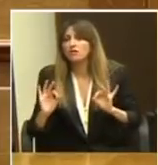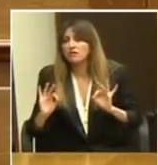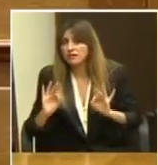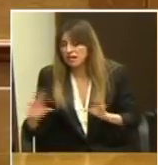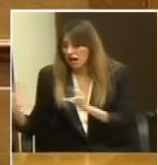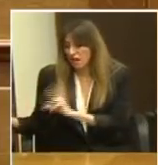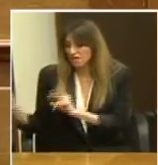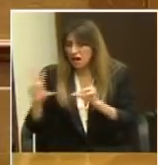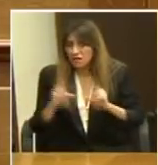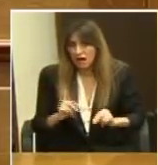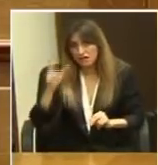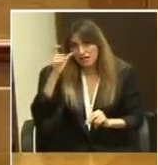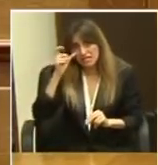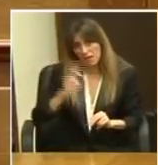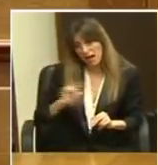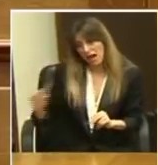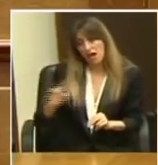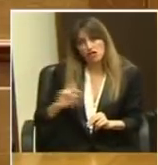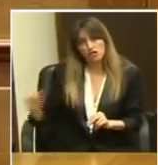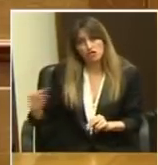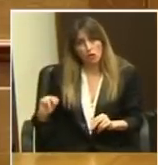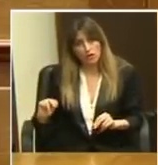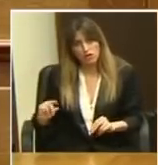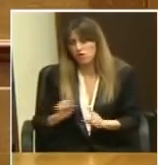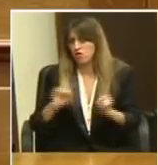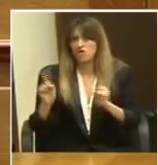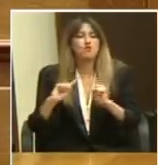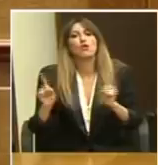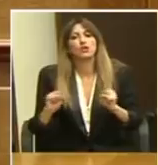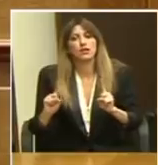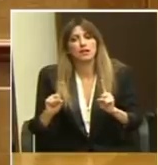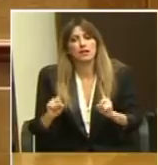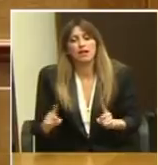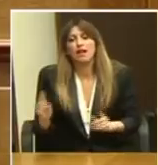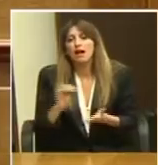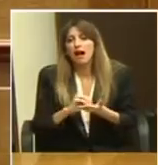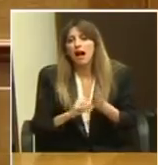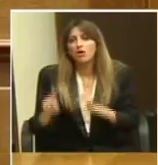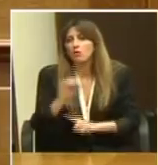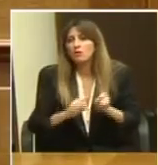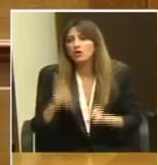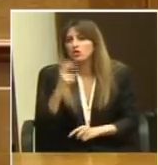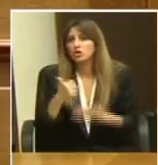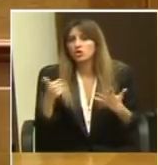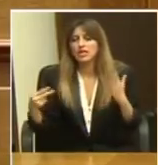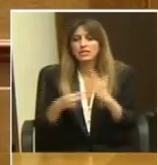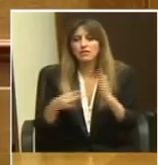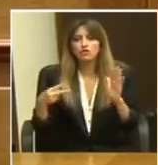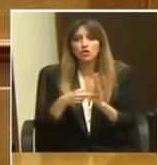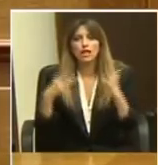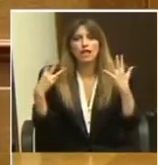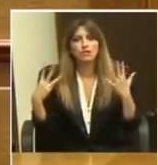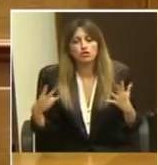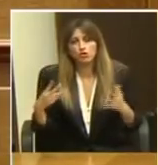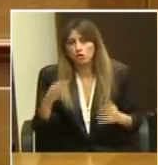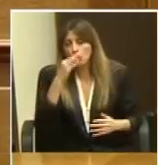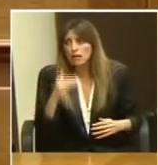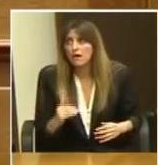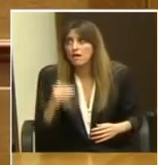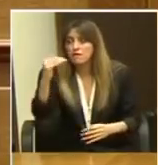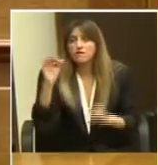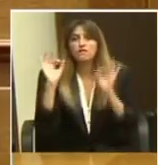υπονοώντας καθαρά το όνομα Νέα Μακεδονία, η κυρία Παγκογιάννη. Ποιος είπε στις 26 Αυγούστου του 2008 ότι το Βόρεια Μακεδονία